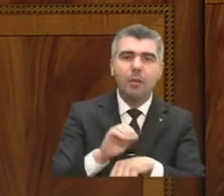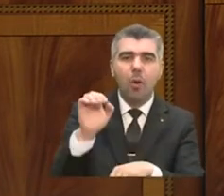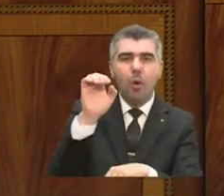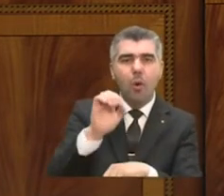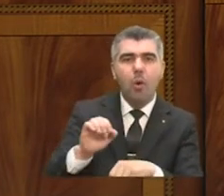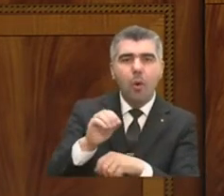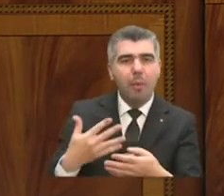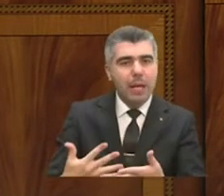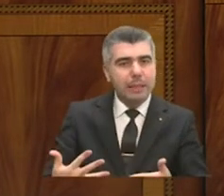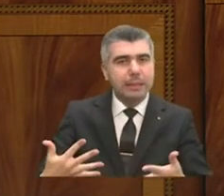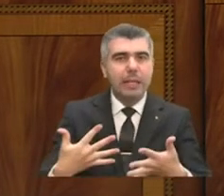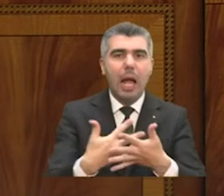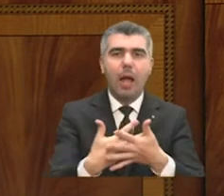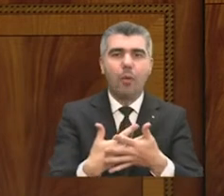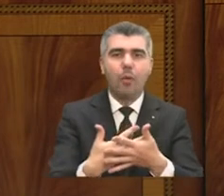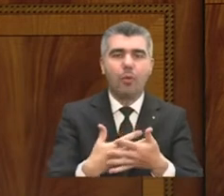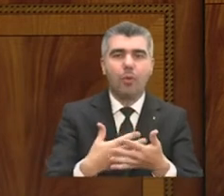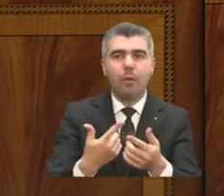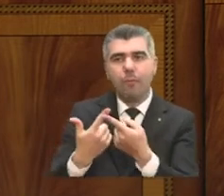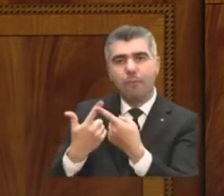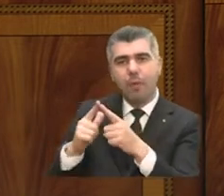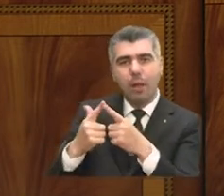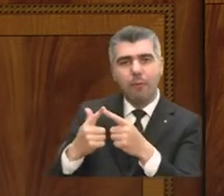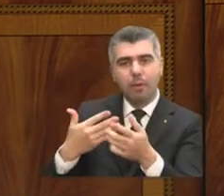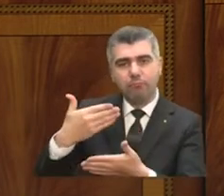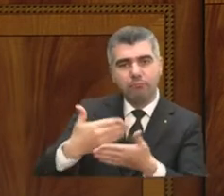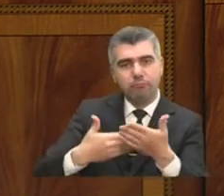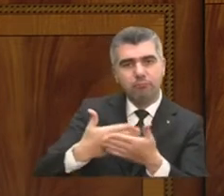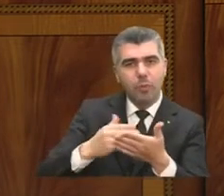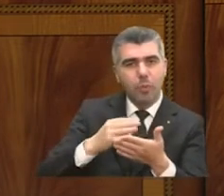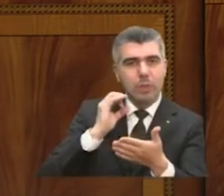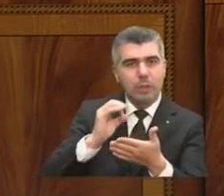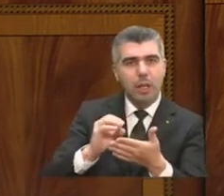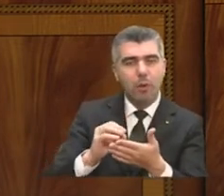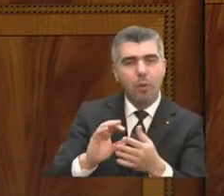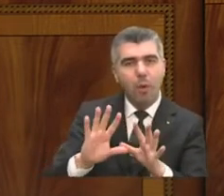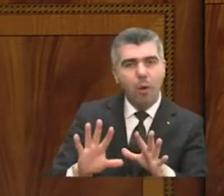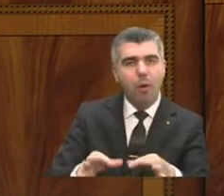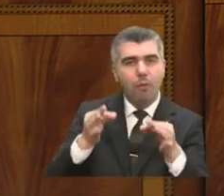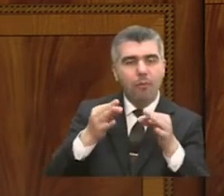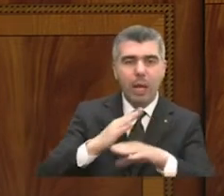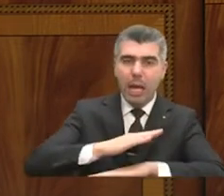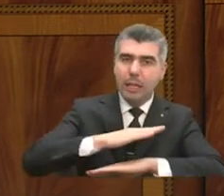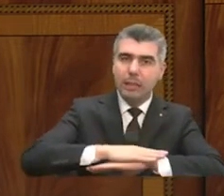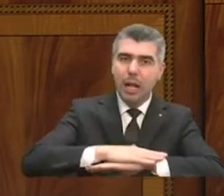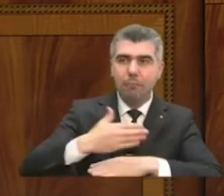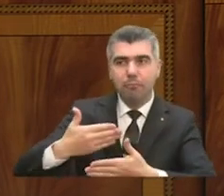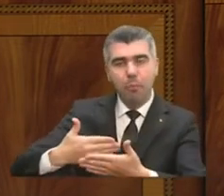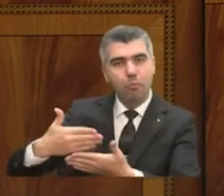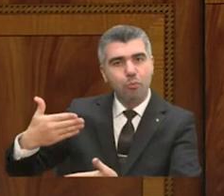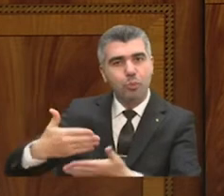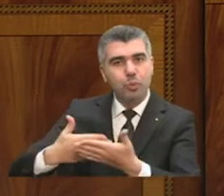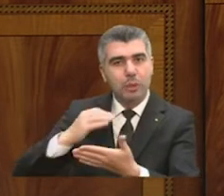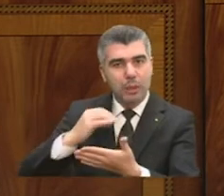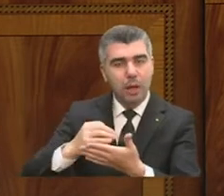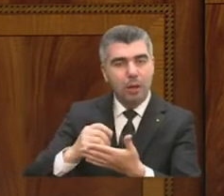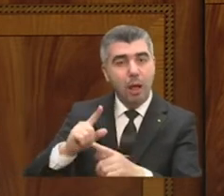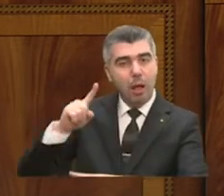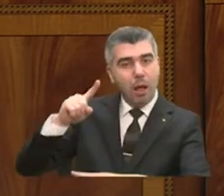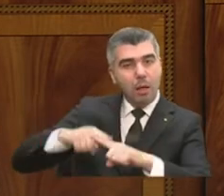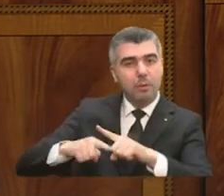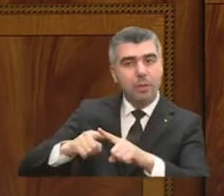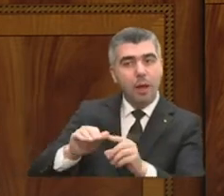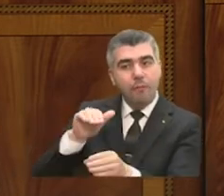l'Union européenne, nous sommes tenus à continuer à établir, à renforcer